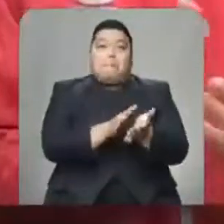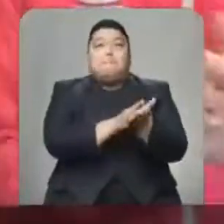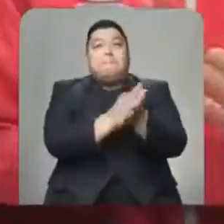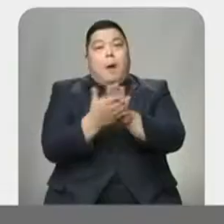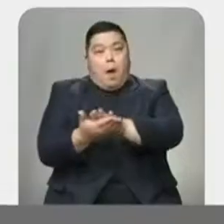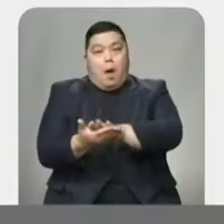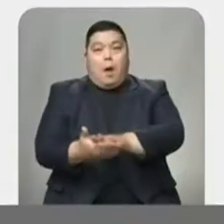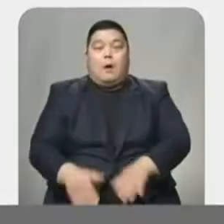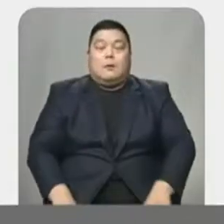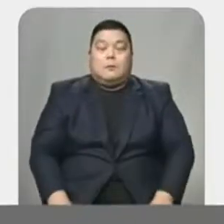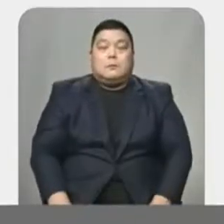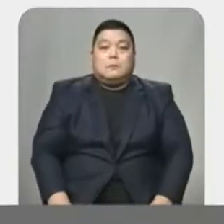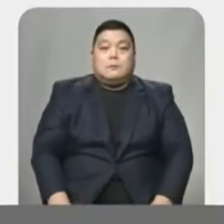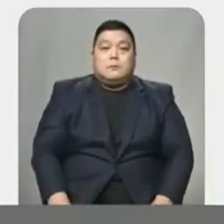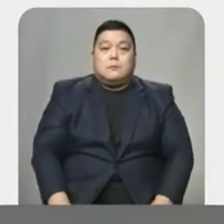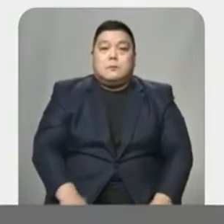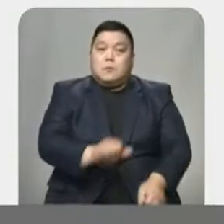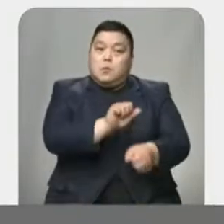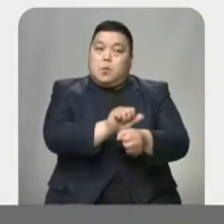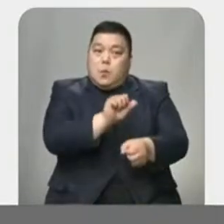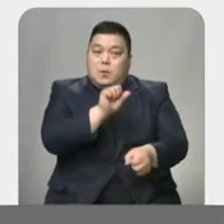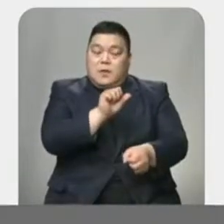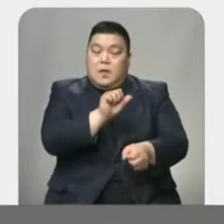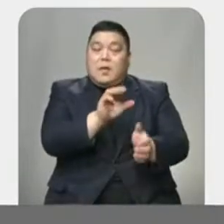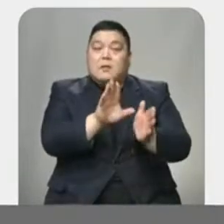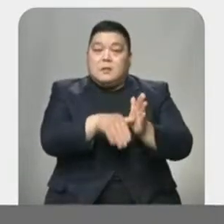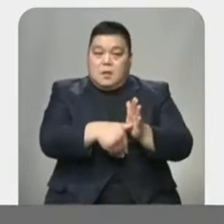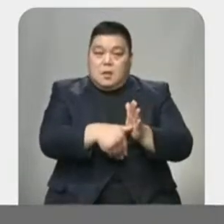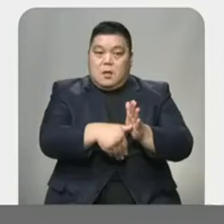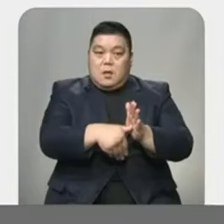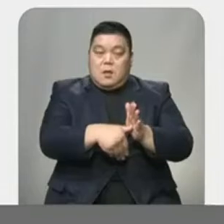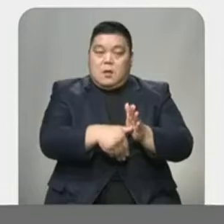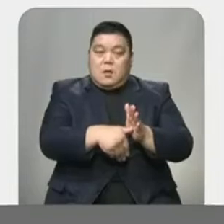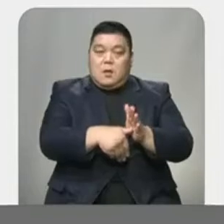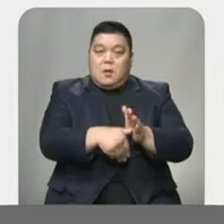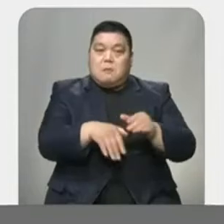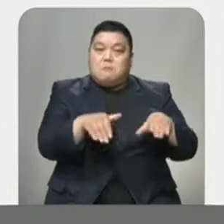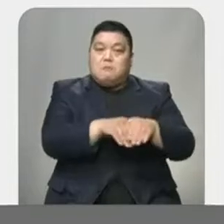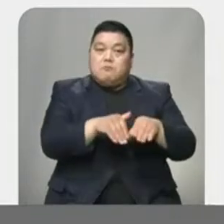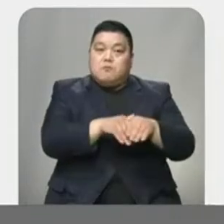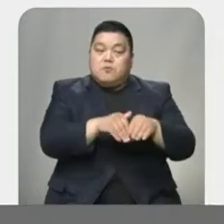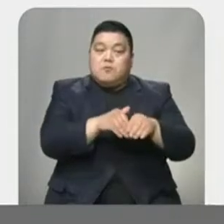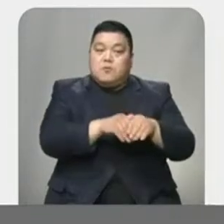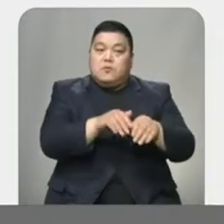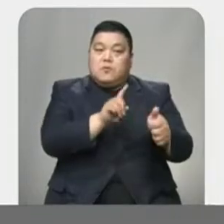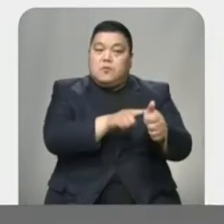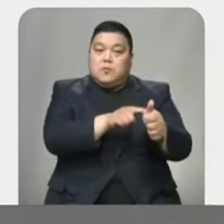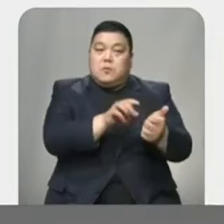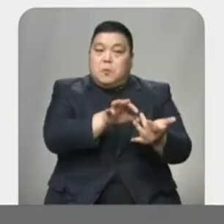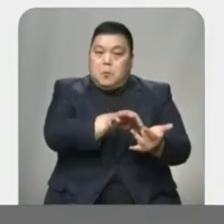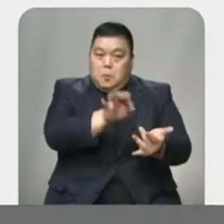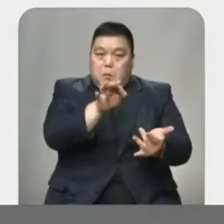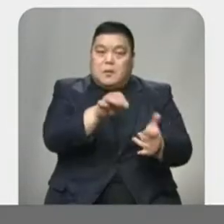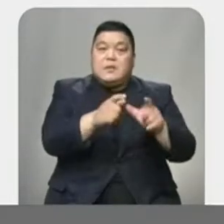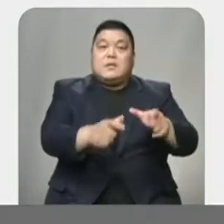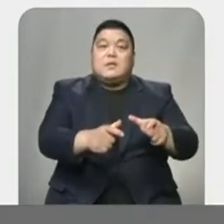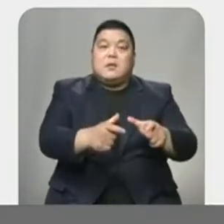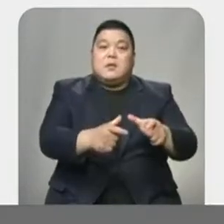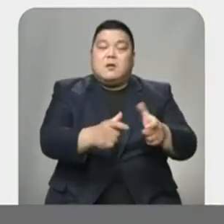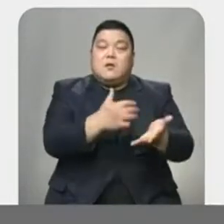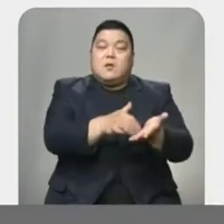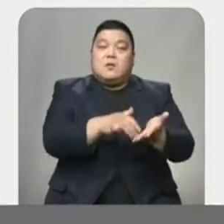결과입니다 2017년 대통령 선거에서 강원도에서 더불어 민주당 당시 문재인 후보를 선택한 곳은